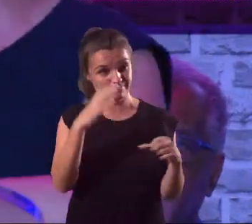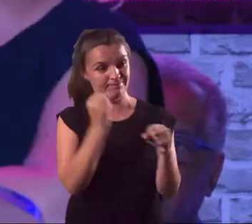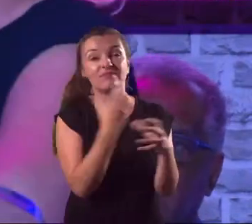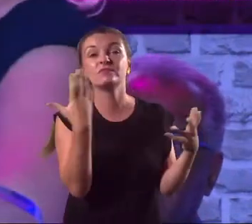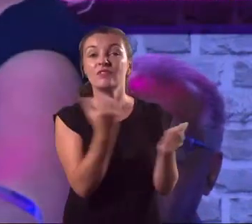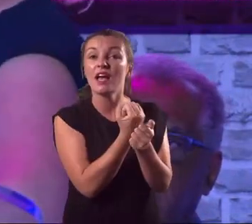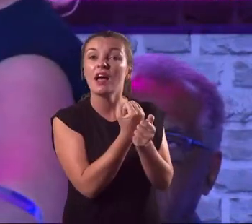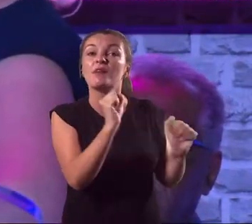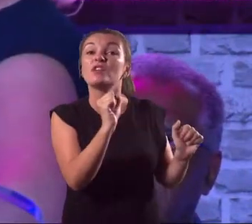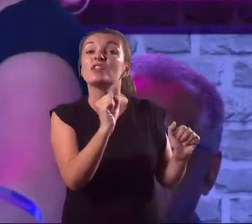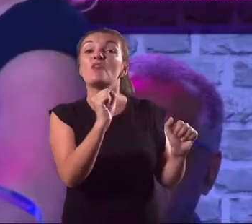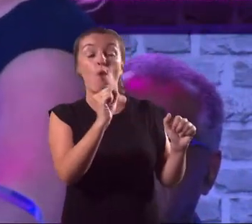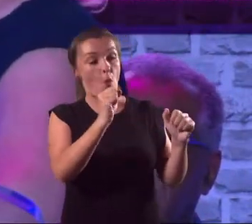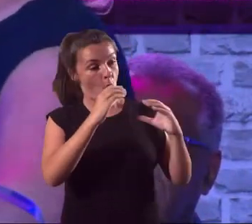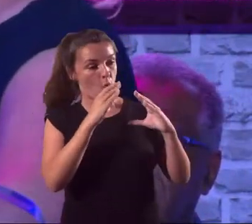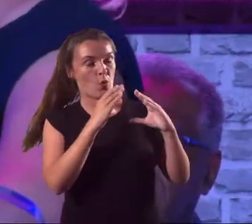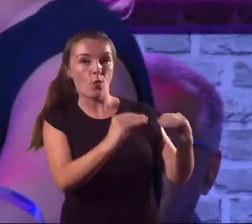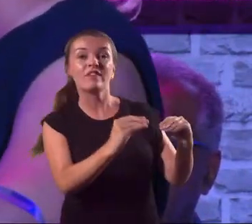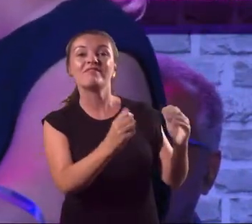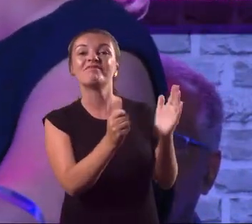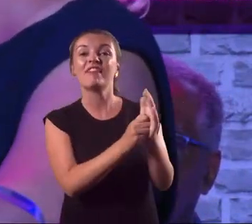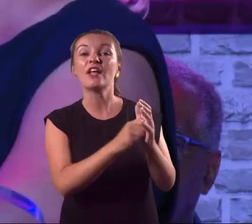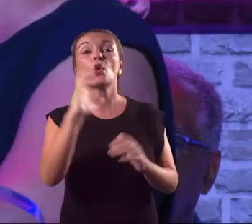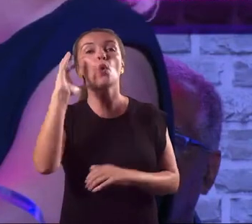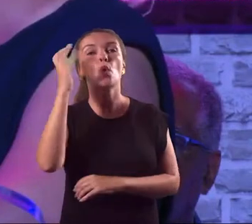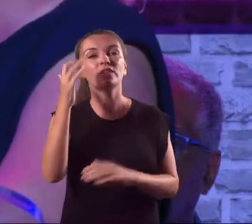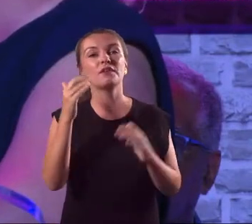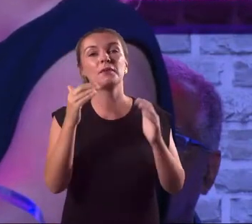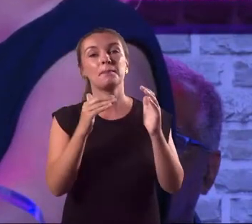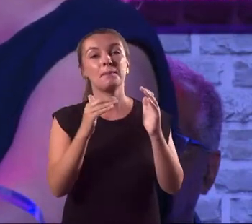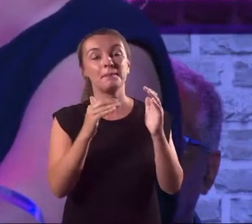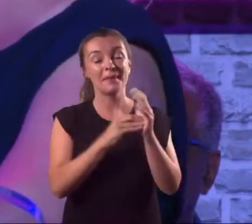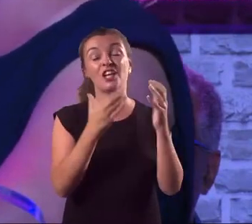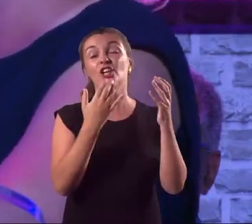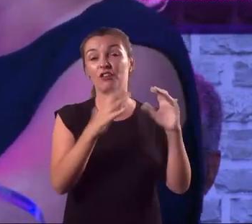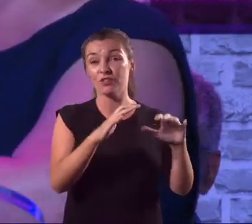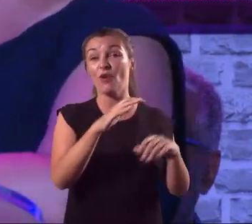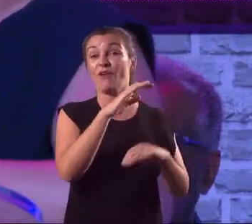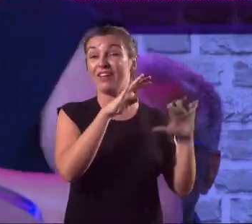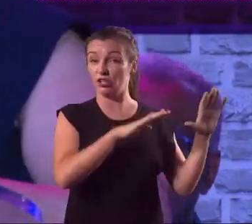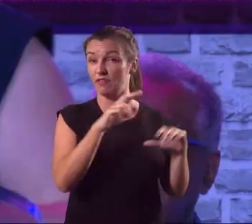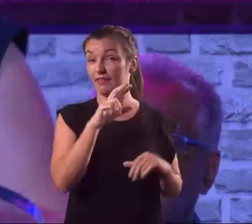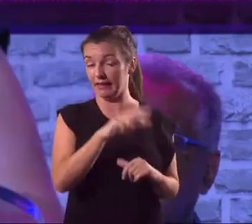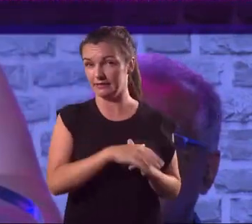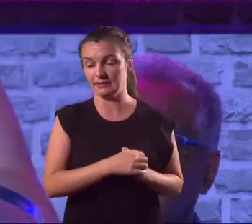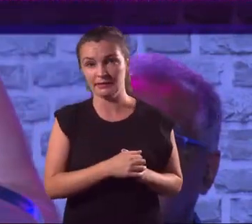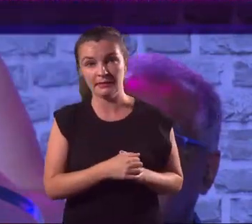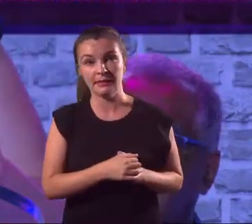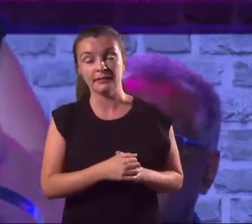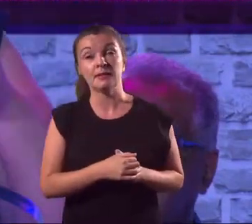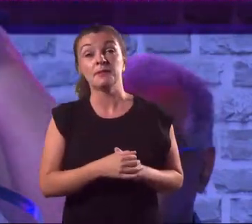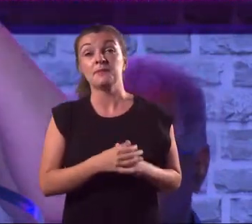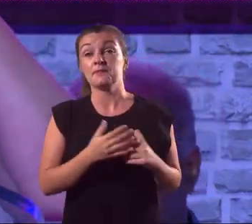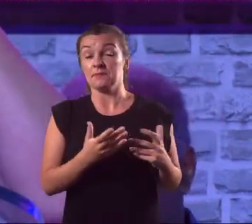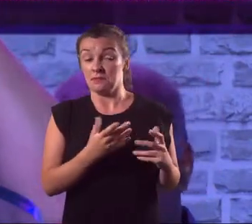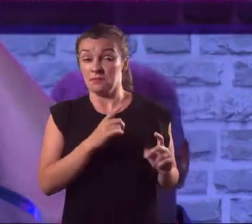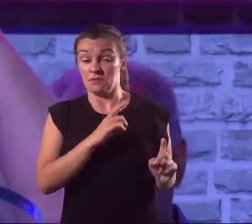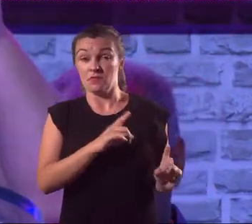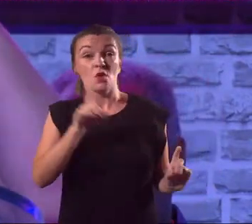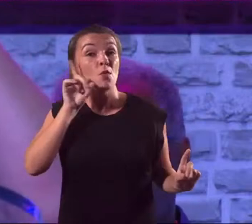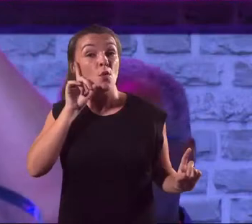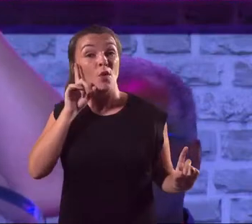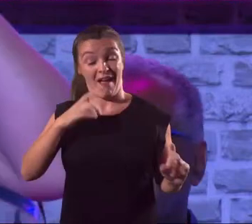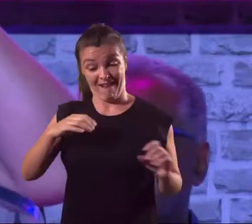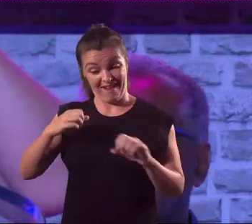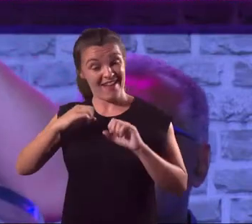l'abolition de l'esclavage de fait en août 1793. Puisque c'est par la